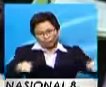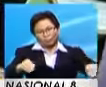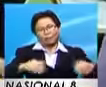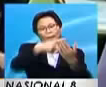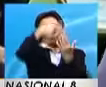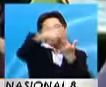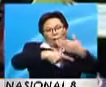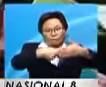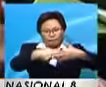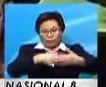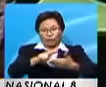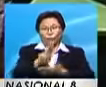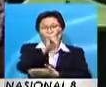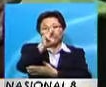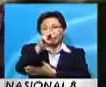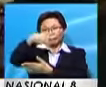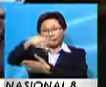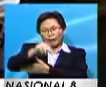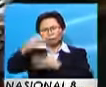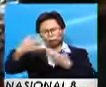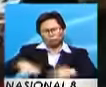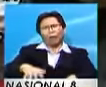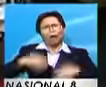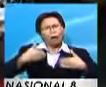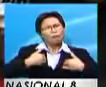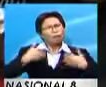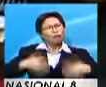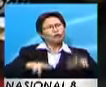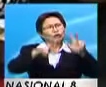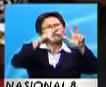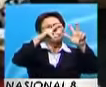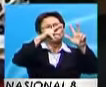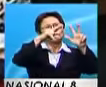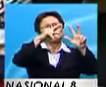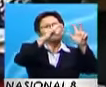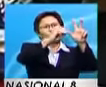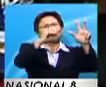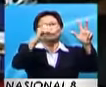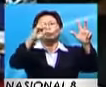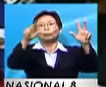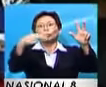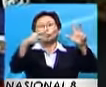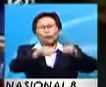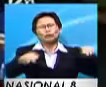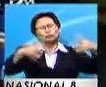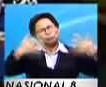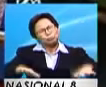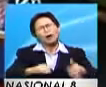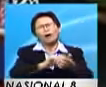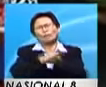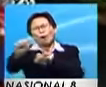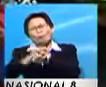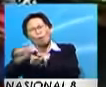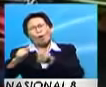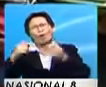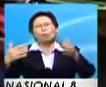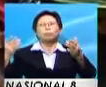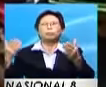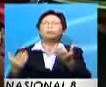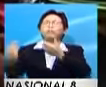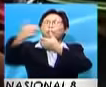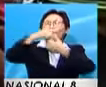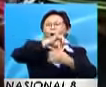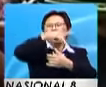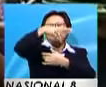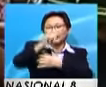program matrikulasi GPM telah menghasilkan lebih dari 300.000 pelajar yang telah bercahaya melanjutkan pengajian ke IPT